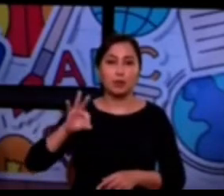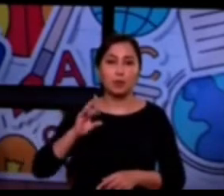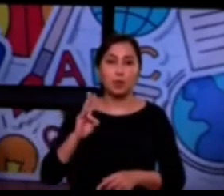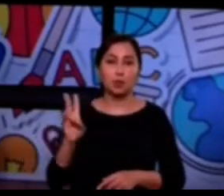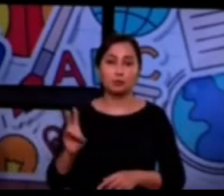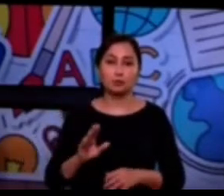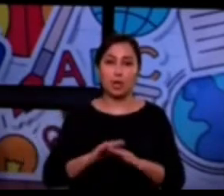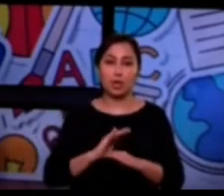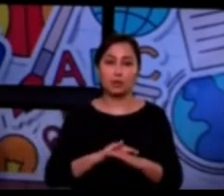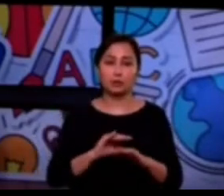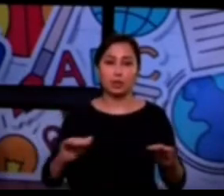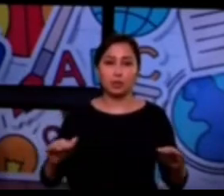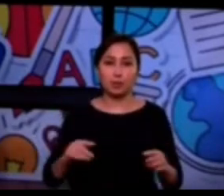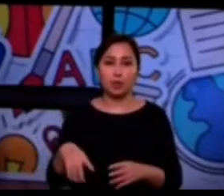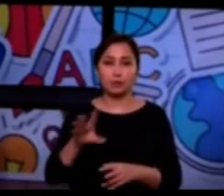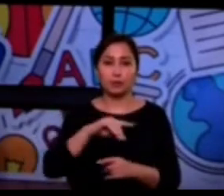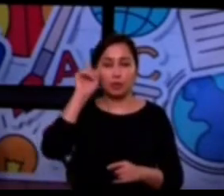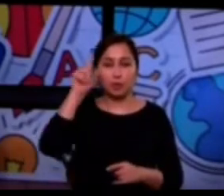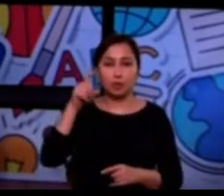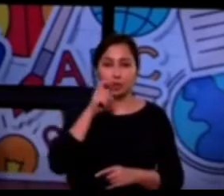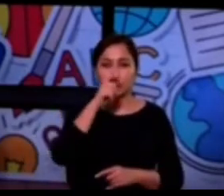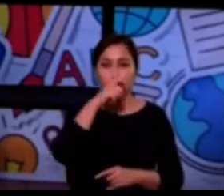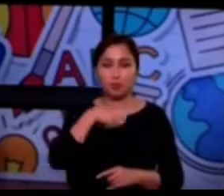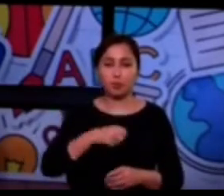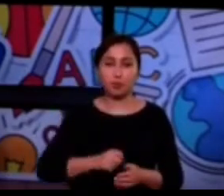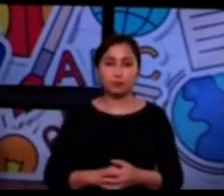Молодцы, ребята, вы все загадки отгадали.